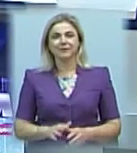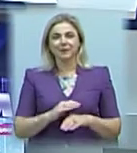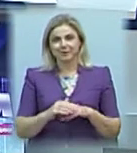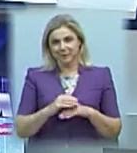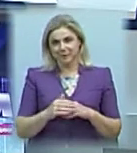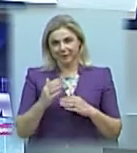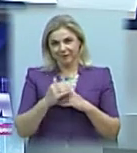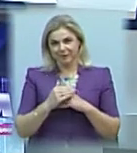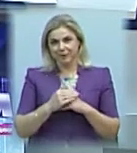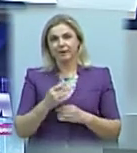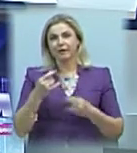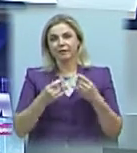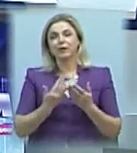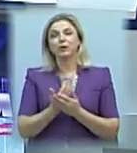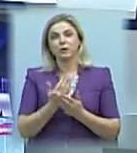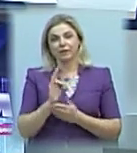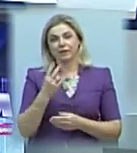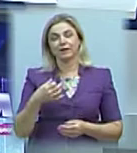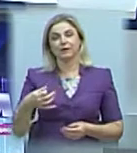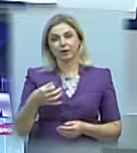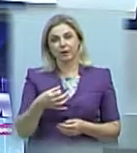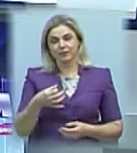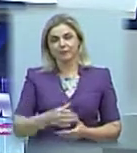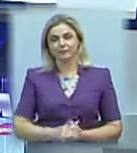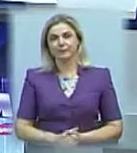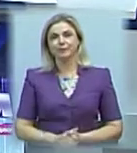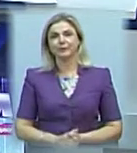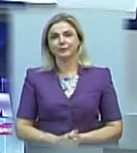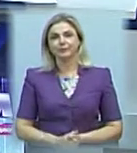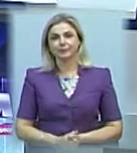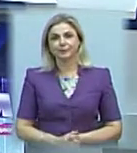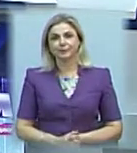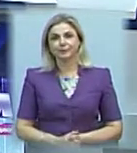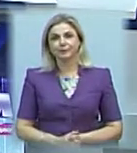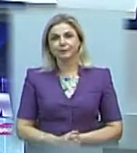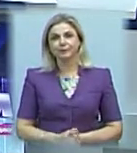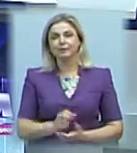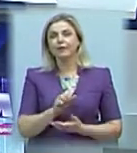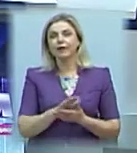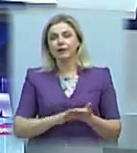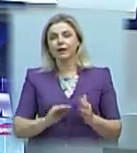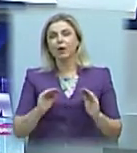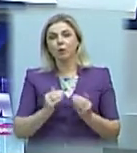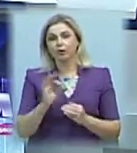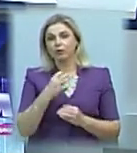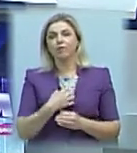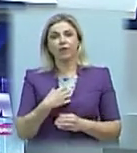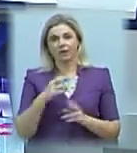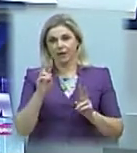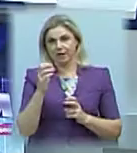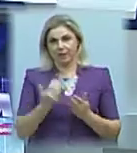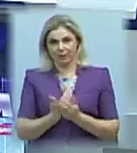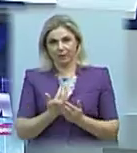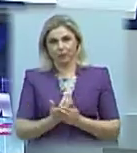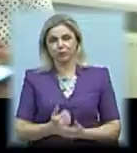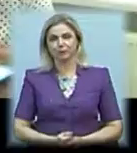Доброго вечора. В ефірі телевізійні новини Миколаївщини. В студії для вас сьогодні працює Ганя Голубова. І далі коротко про основні теми